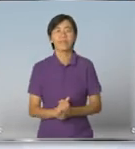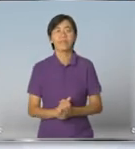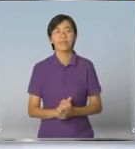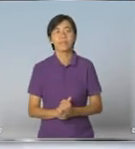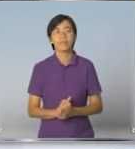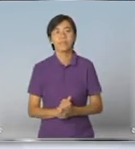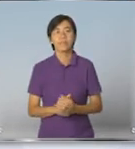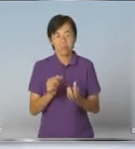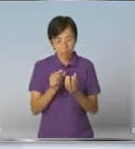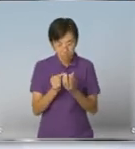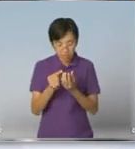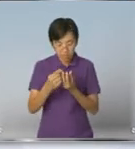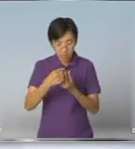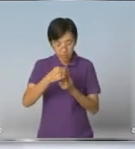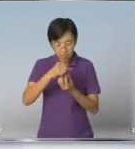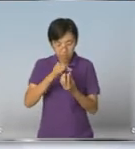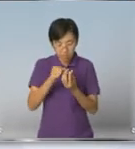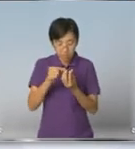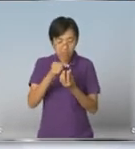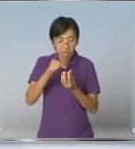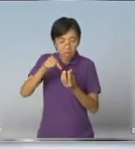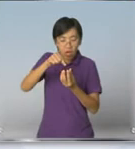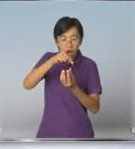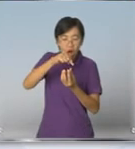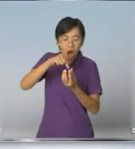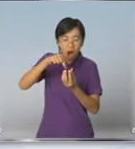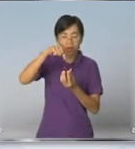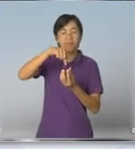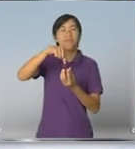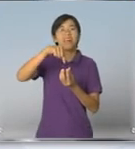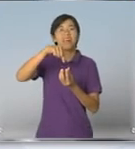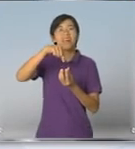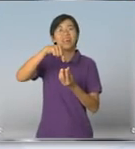ค่ะแล้วก็ตรงกลางค่ะก็หนีบตรงๆขึ้นมา ครับ